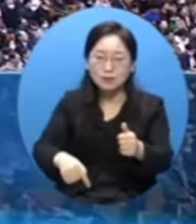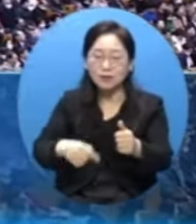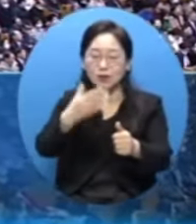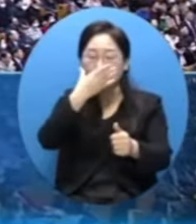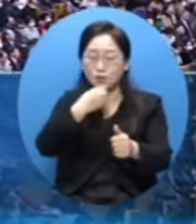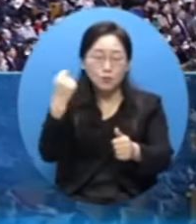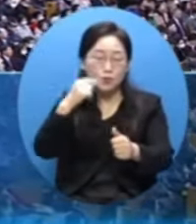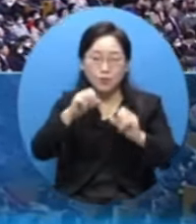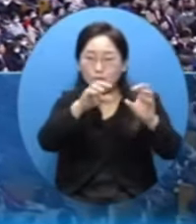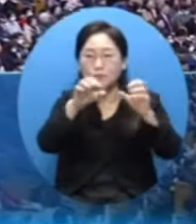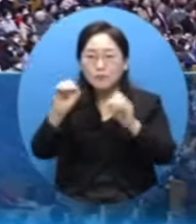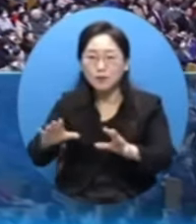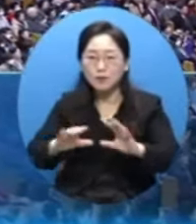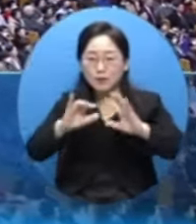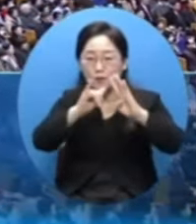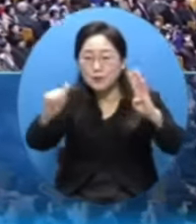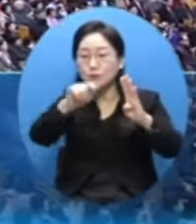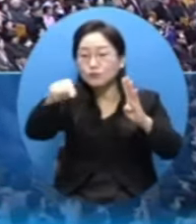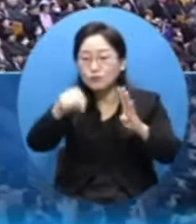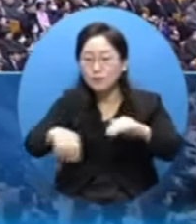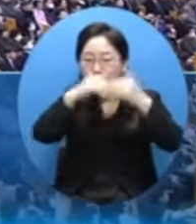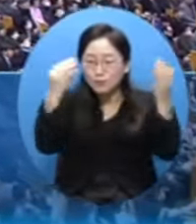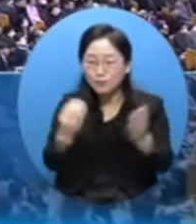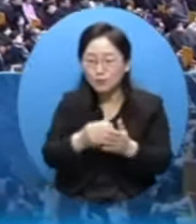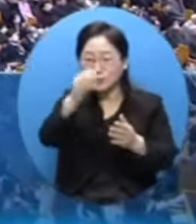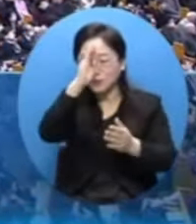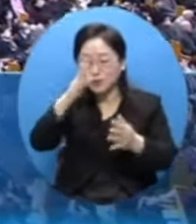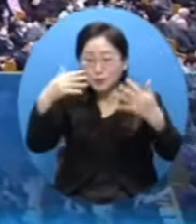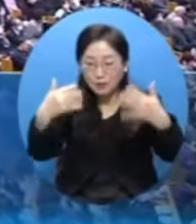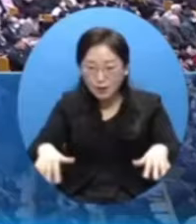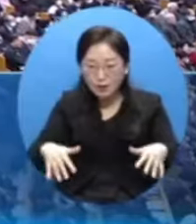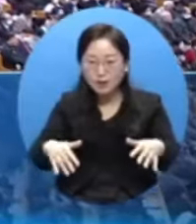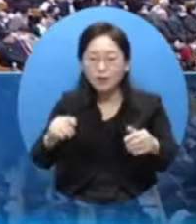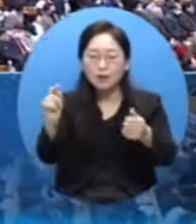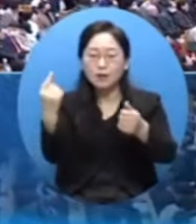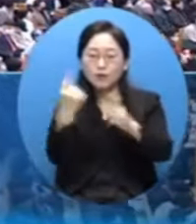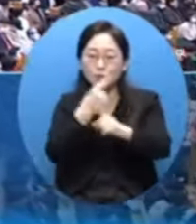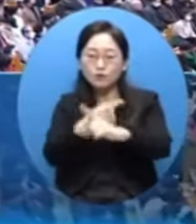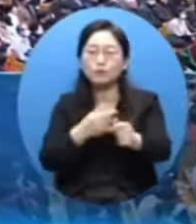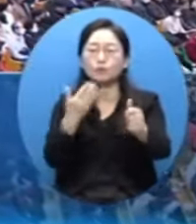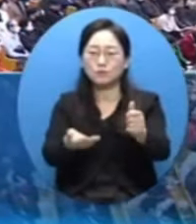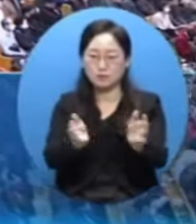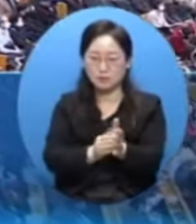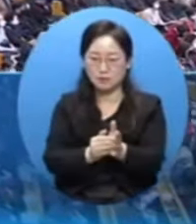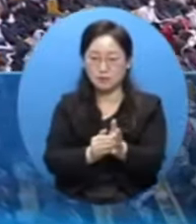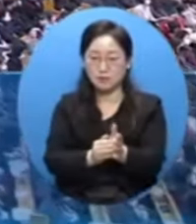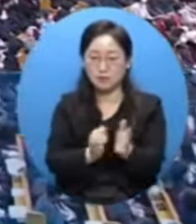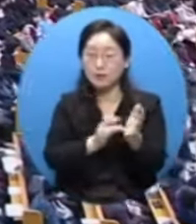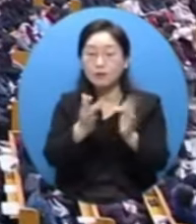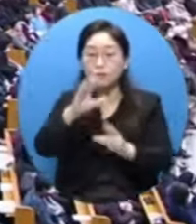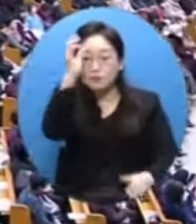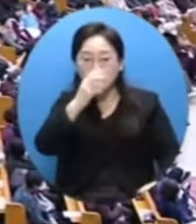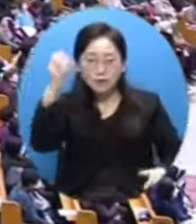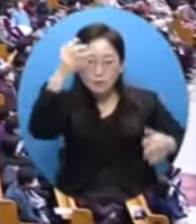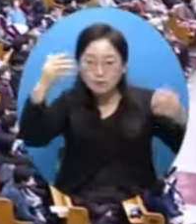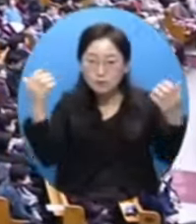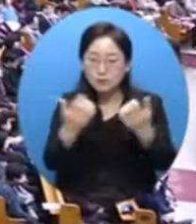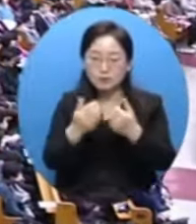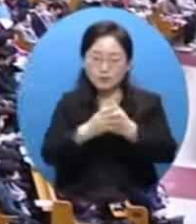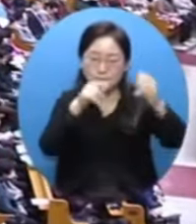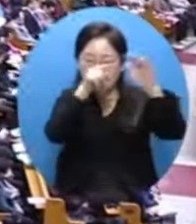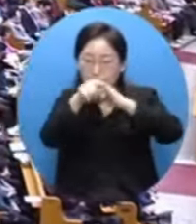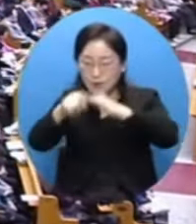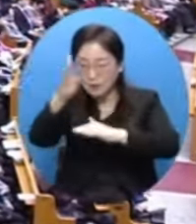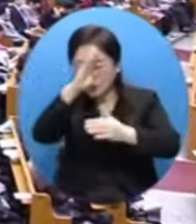전파하시며 백성 중에 모든 병과 모든 약한 것을 고치시니, 예수님은 성령에 충만하셔서 가는 곳마다